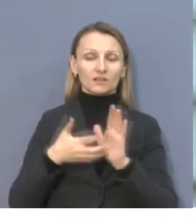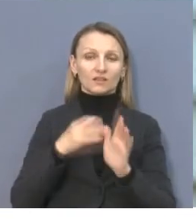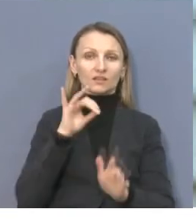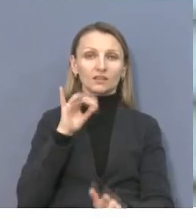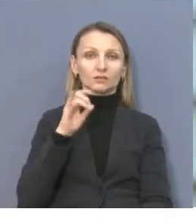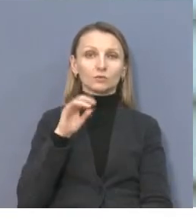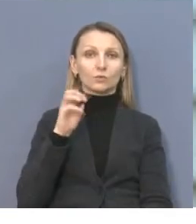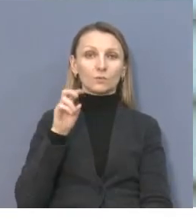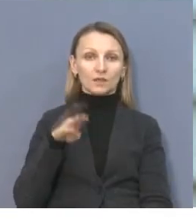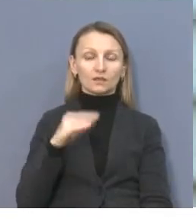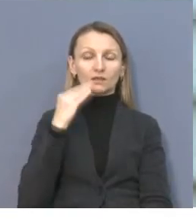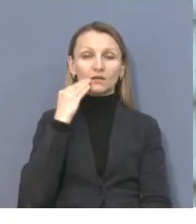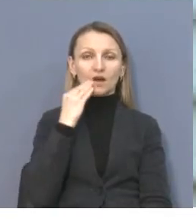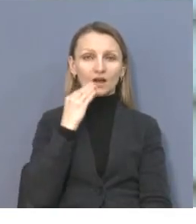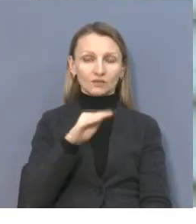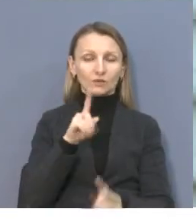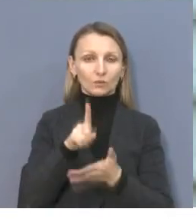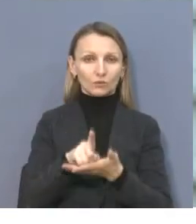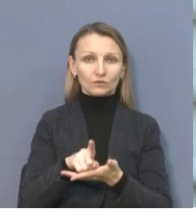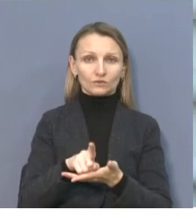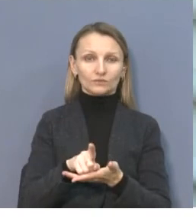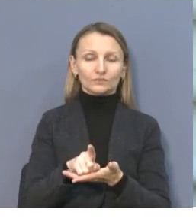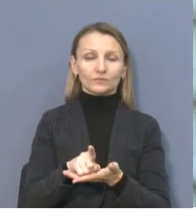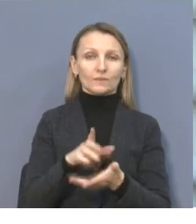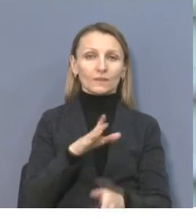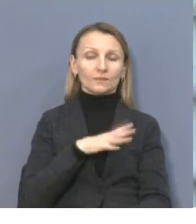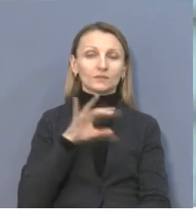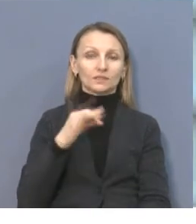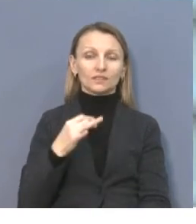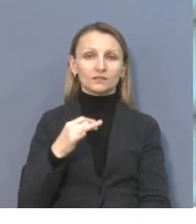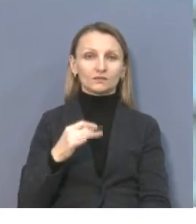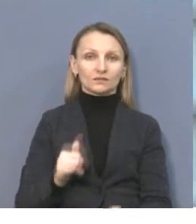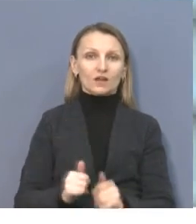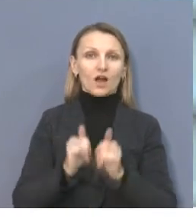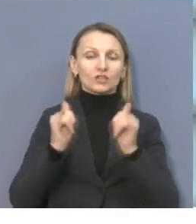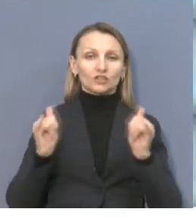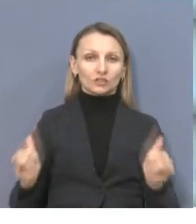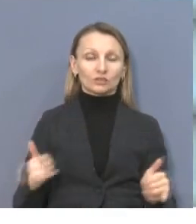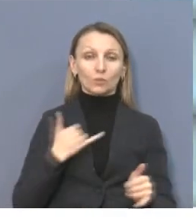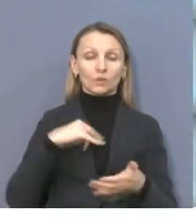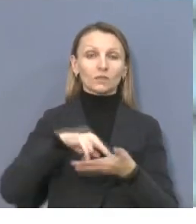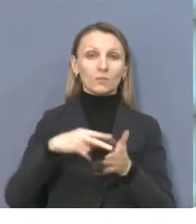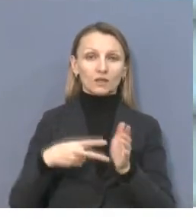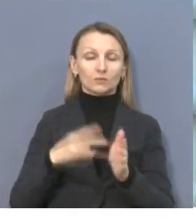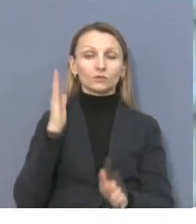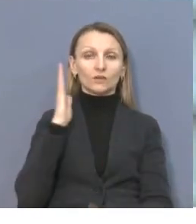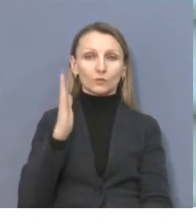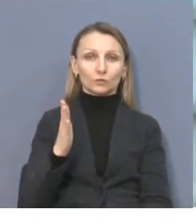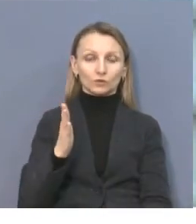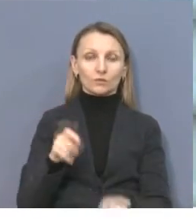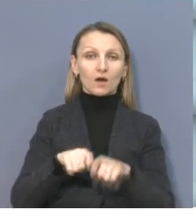качественных хороших и также расширится до также у нас планируется будущем открываться